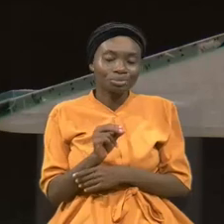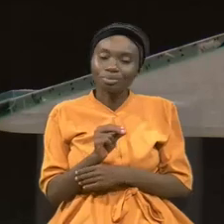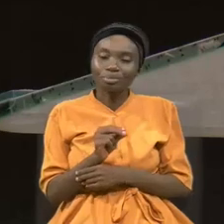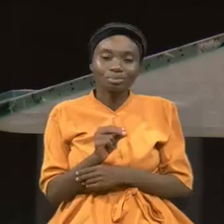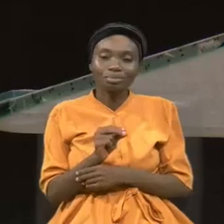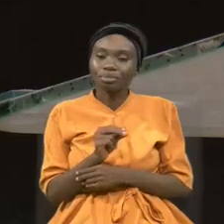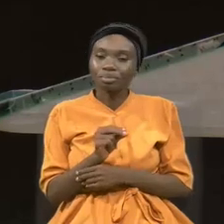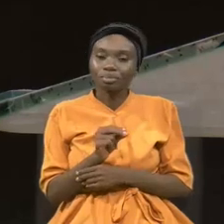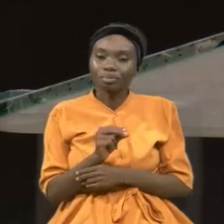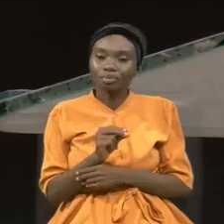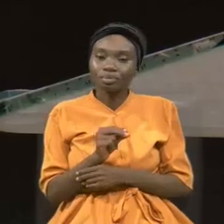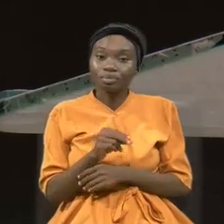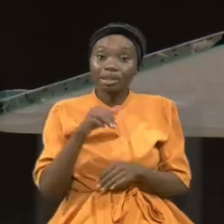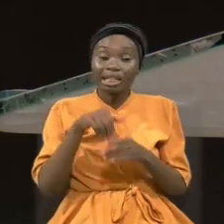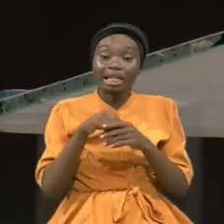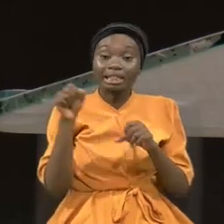bizarre. Non!